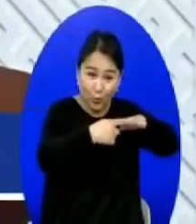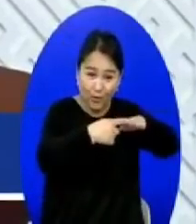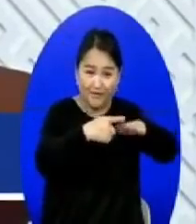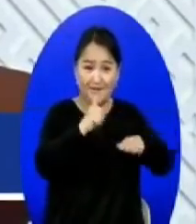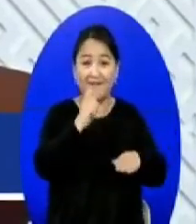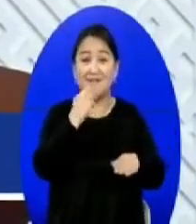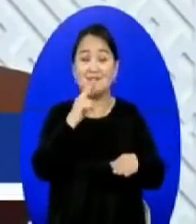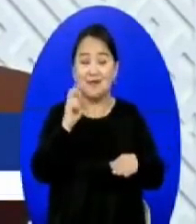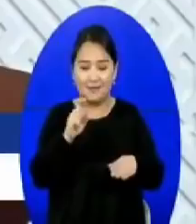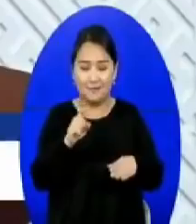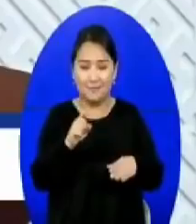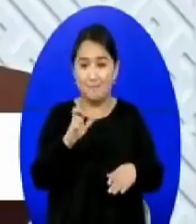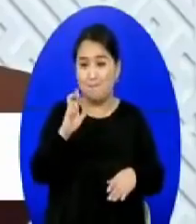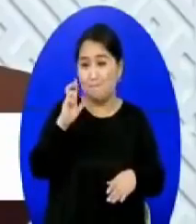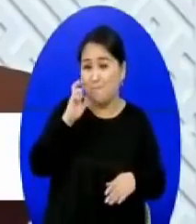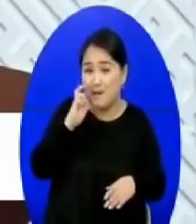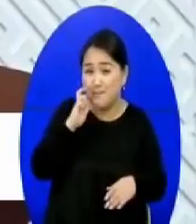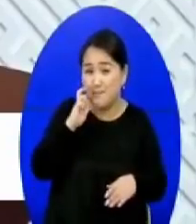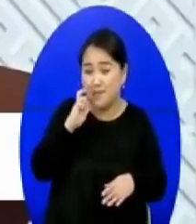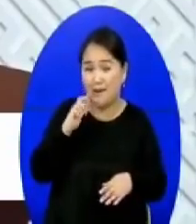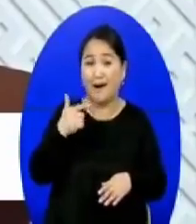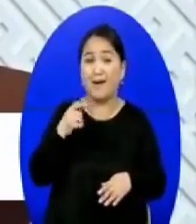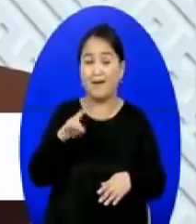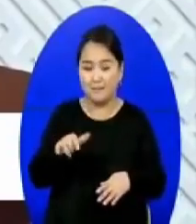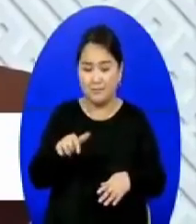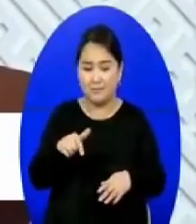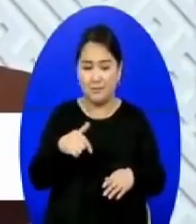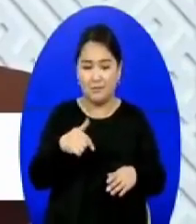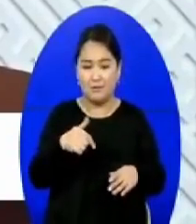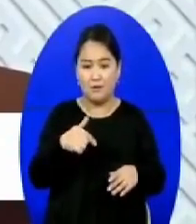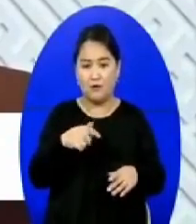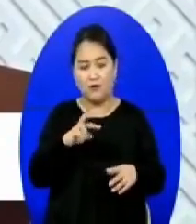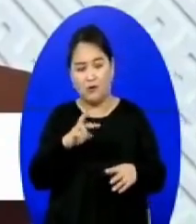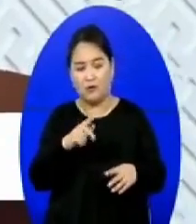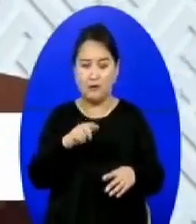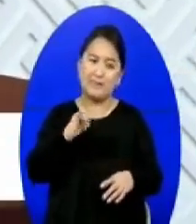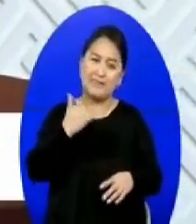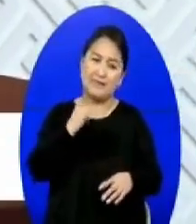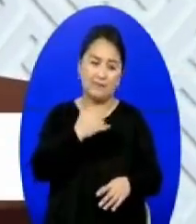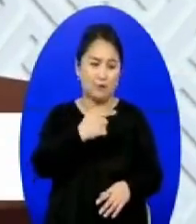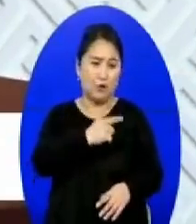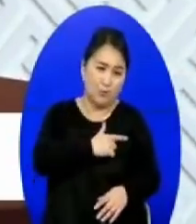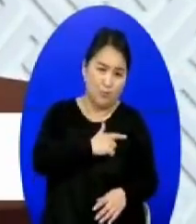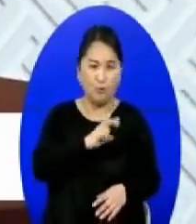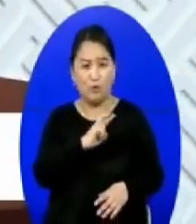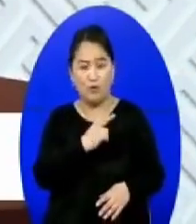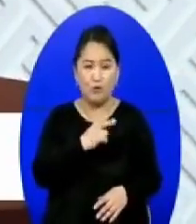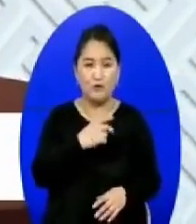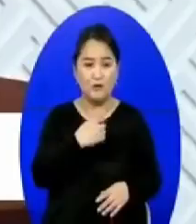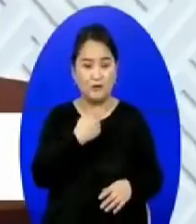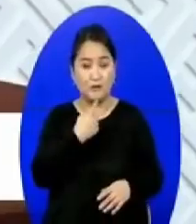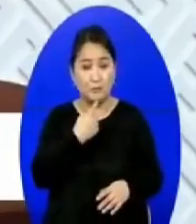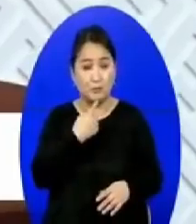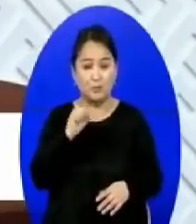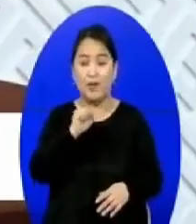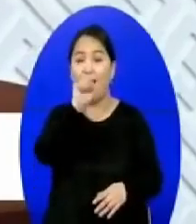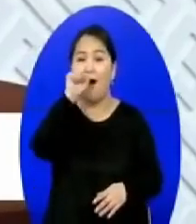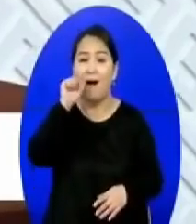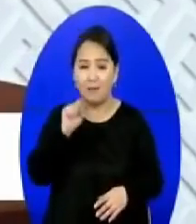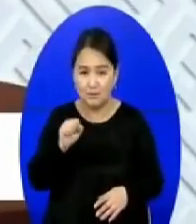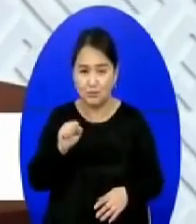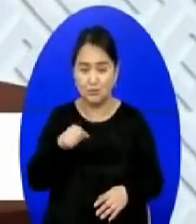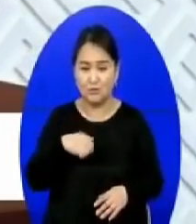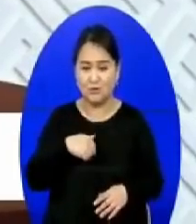бям гариг руу орчод идэг. Эсвэл бол энэнгээрээ явахаар ямар нэг байдлаар гомдлоод идэг ийм асуудал байж байгаа. За тэр нь